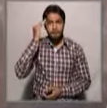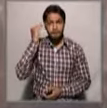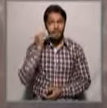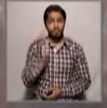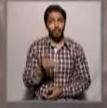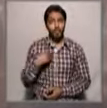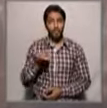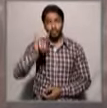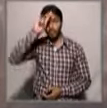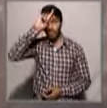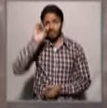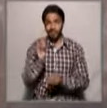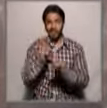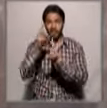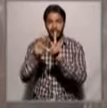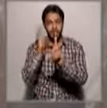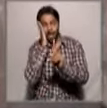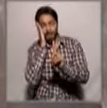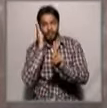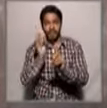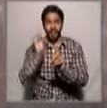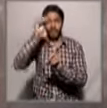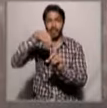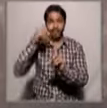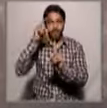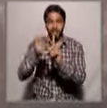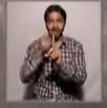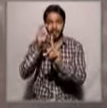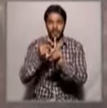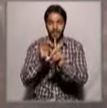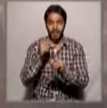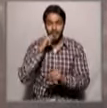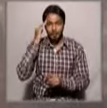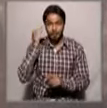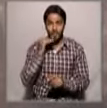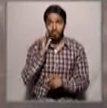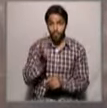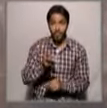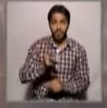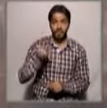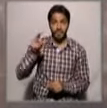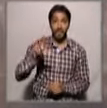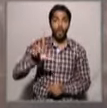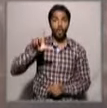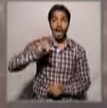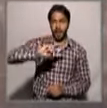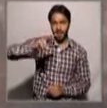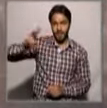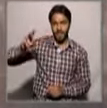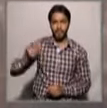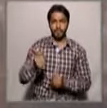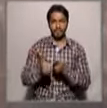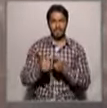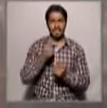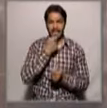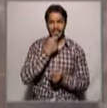على على على خاطرها فأتى لا بشيء ربما هذه في بعض اللغات يعني كان